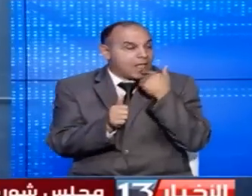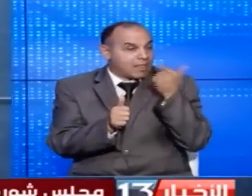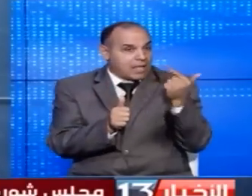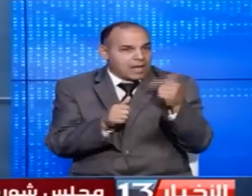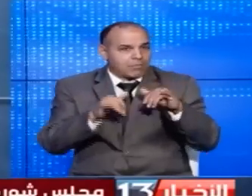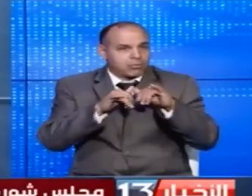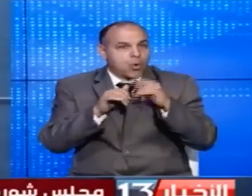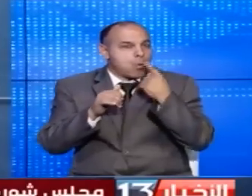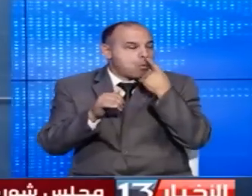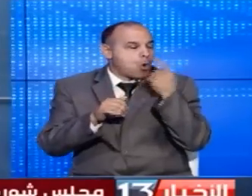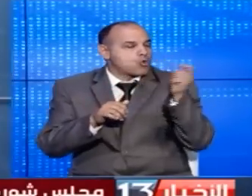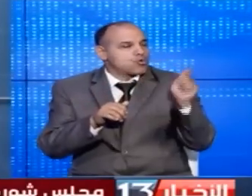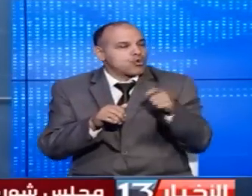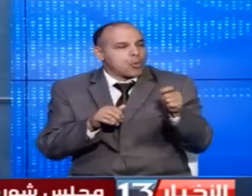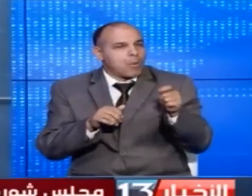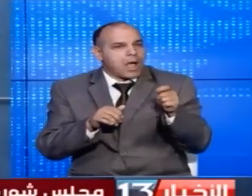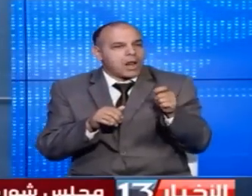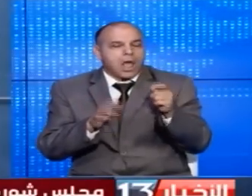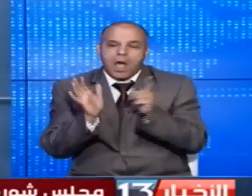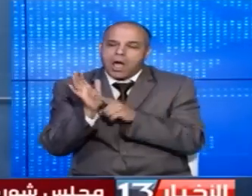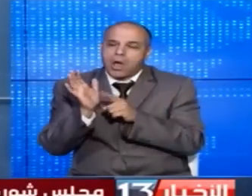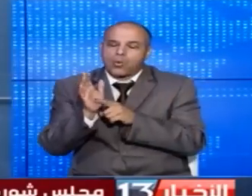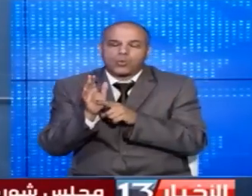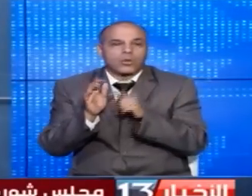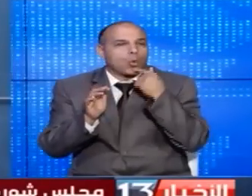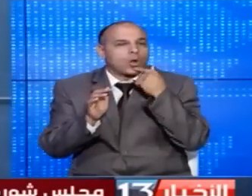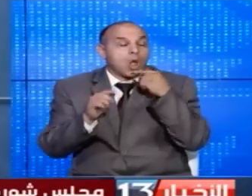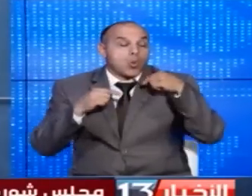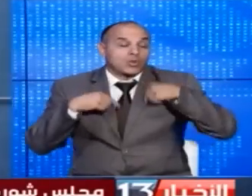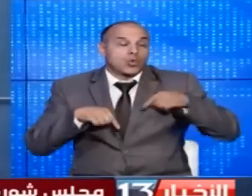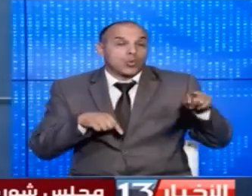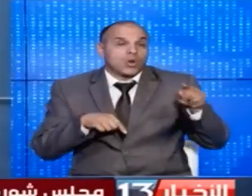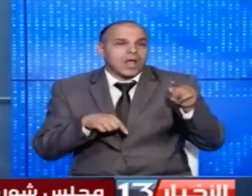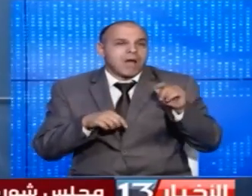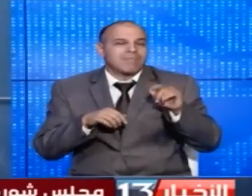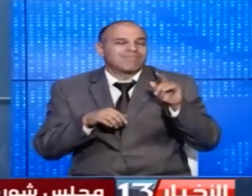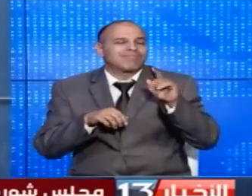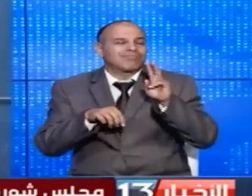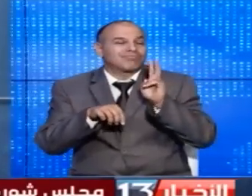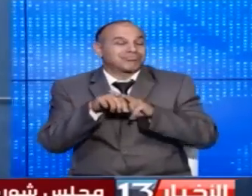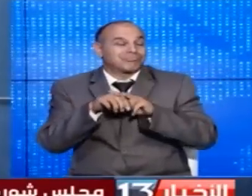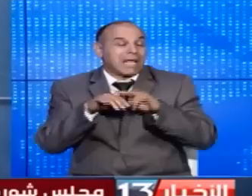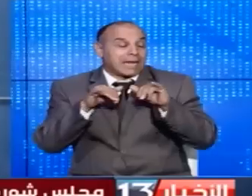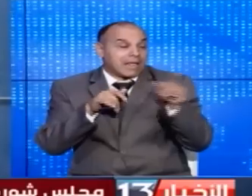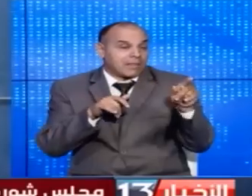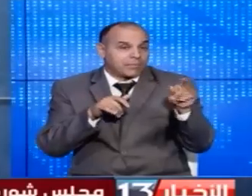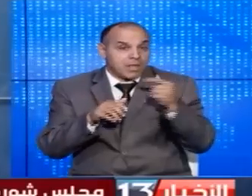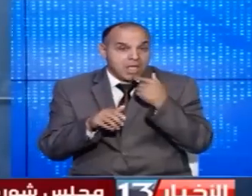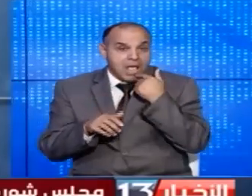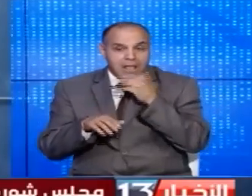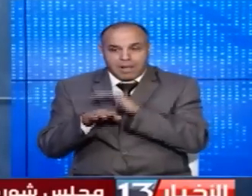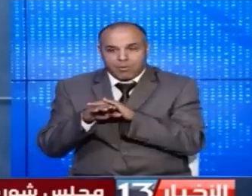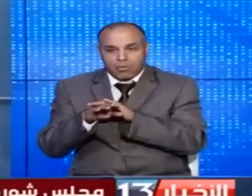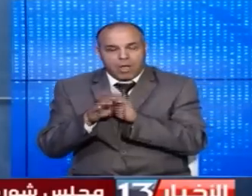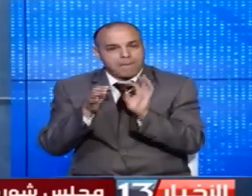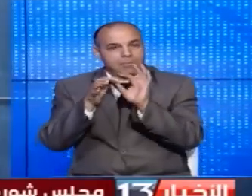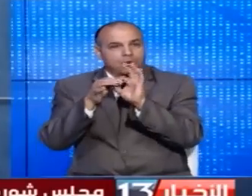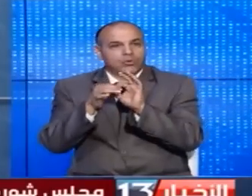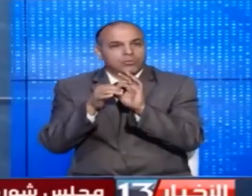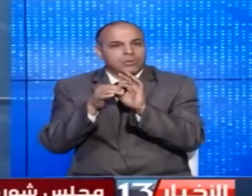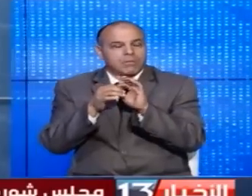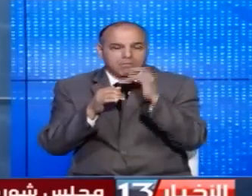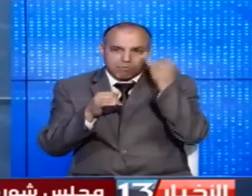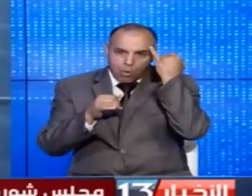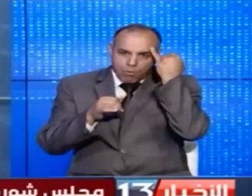هو المرشح الطبيعي وحسب القانون الداخلي للحركة لهذا المنصب، مضيفا أن هذه المسألة مرتبطة